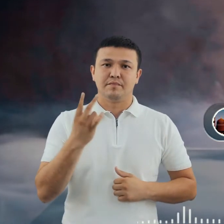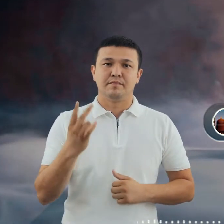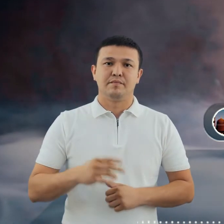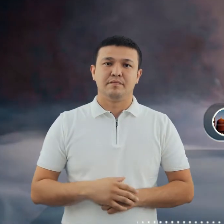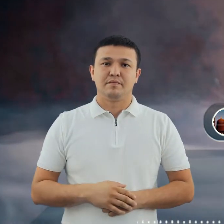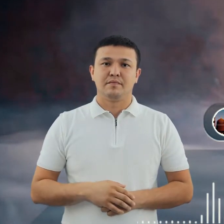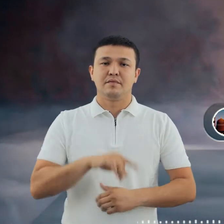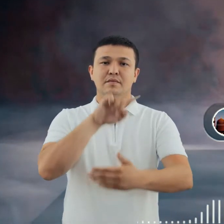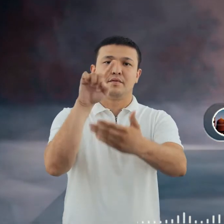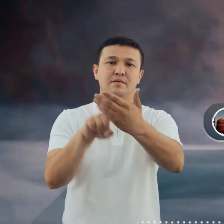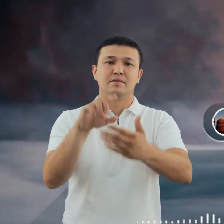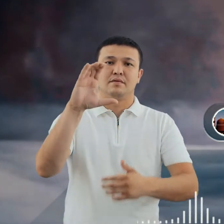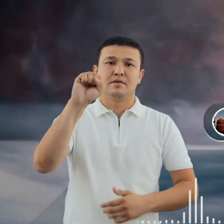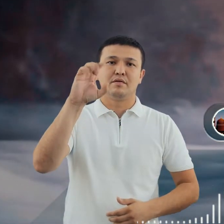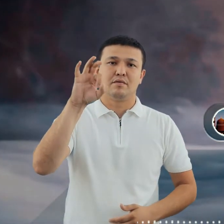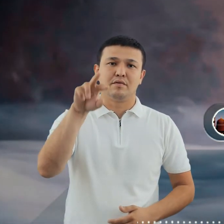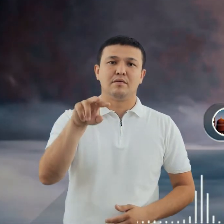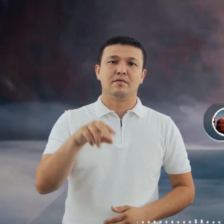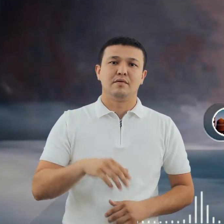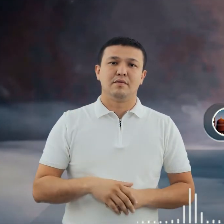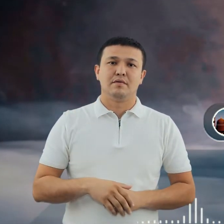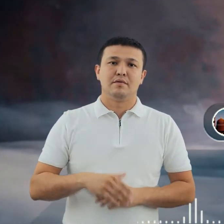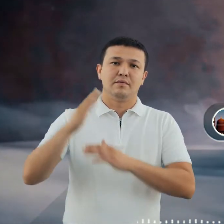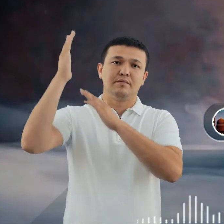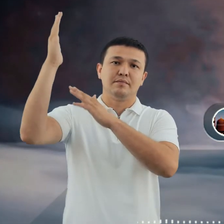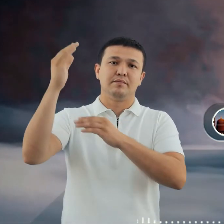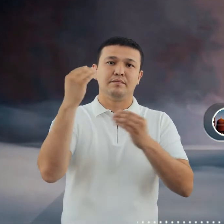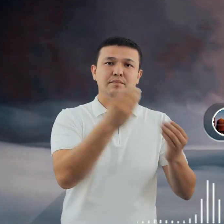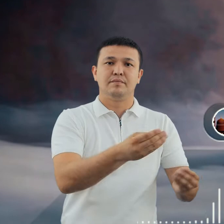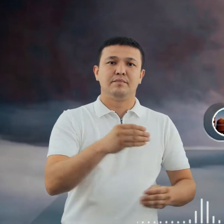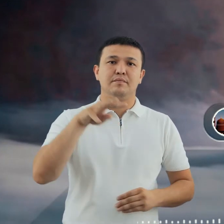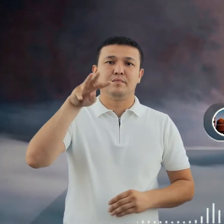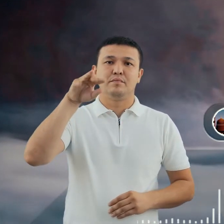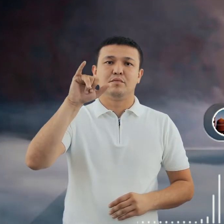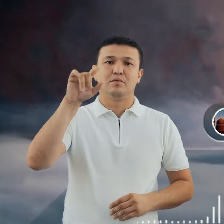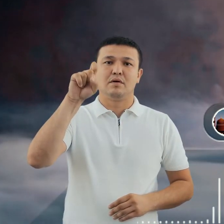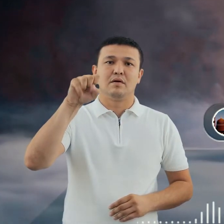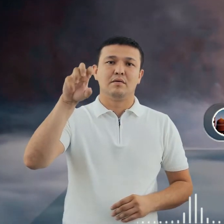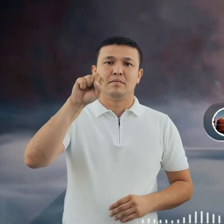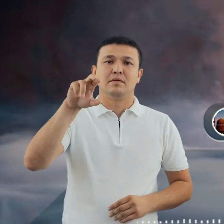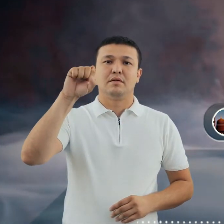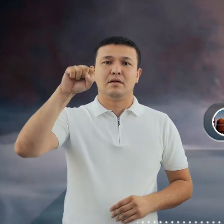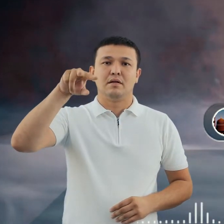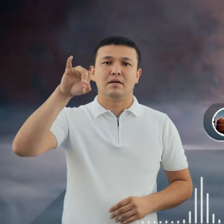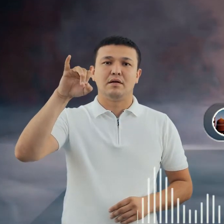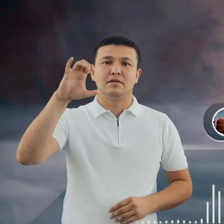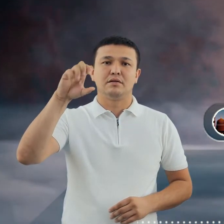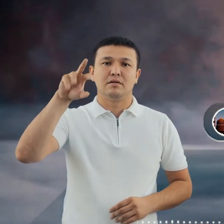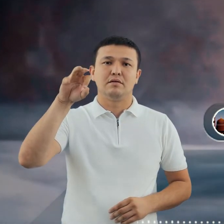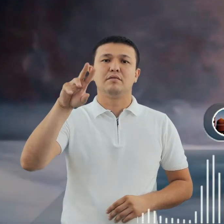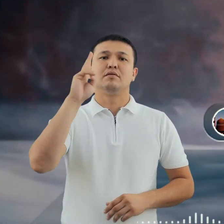Savol: Alloh taolodan Muhammad alayhissalomga kelgan din qaysi din deb ataladi?